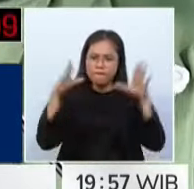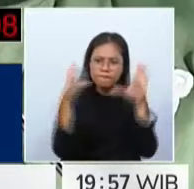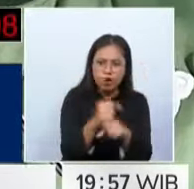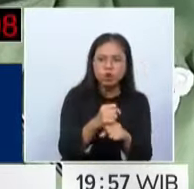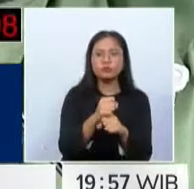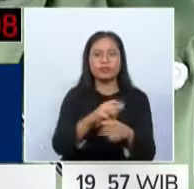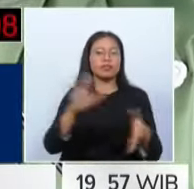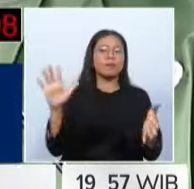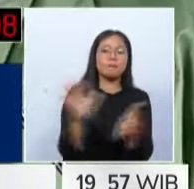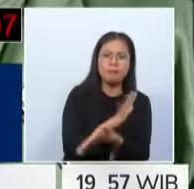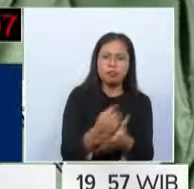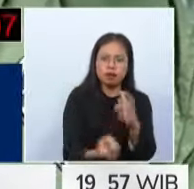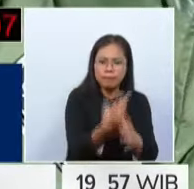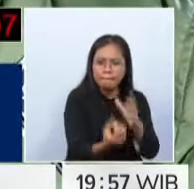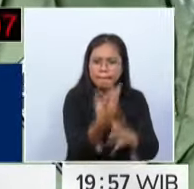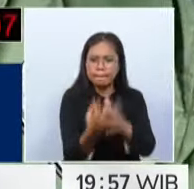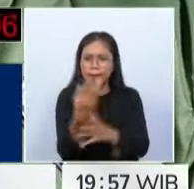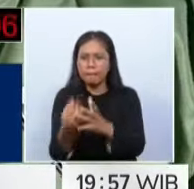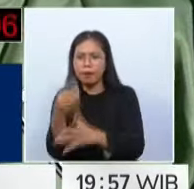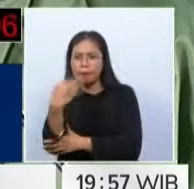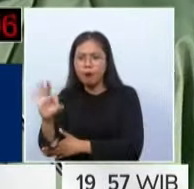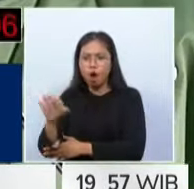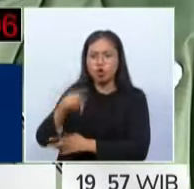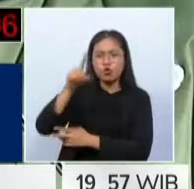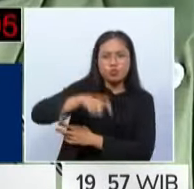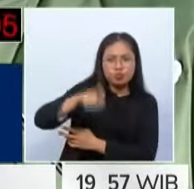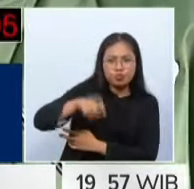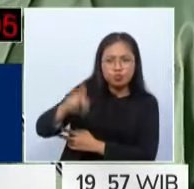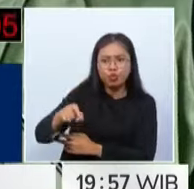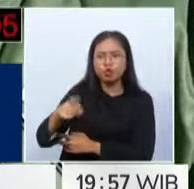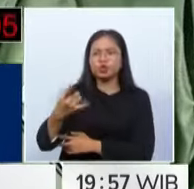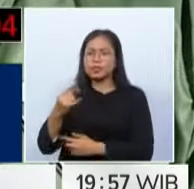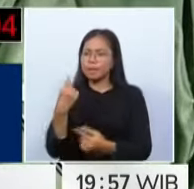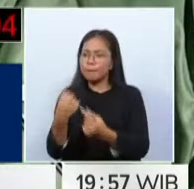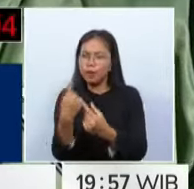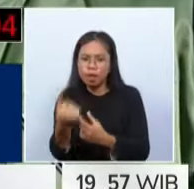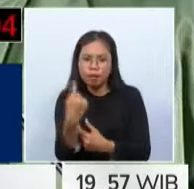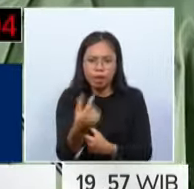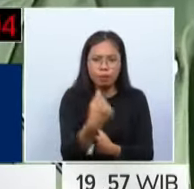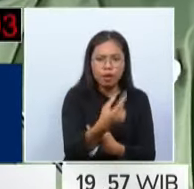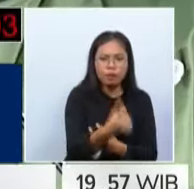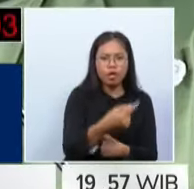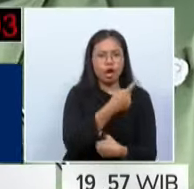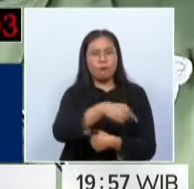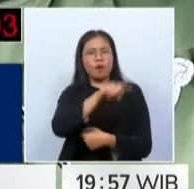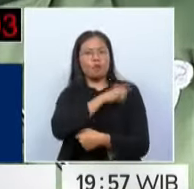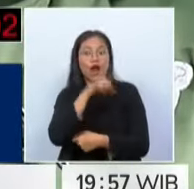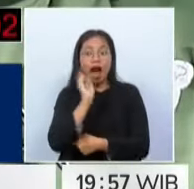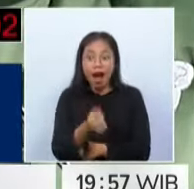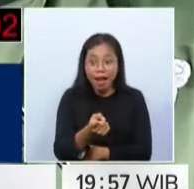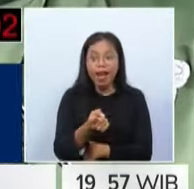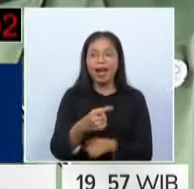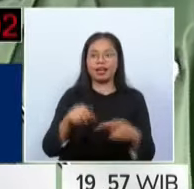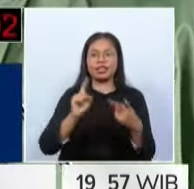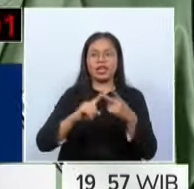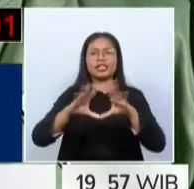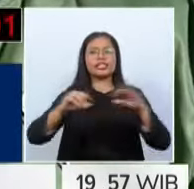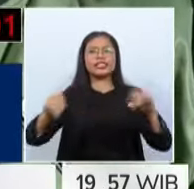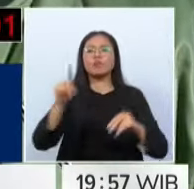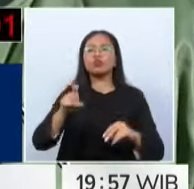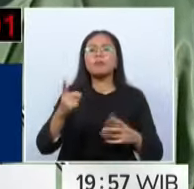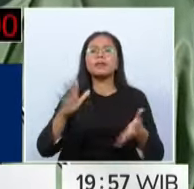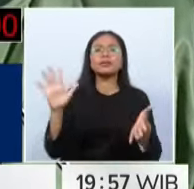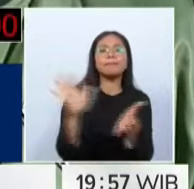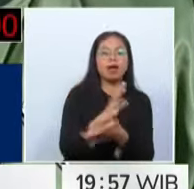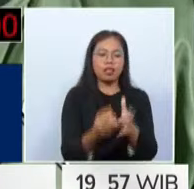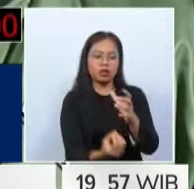kerja dua dia butuh daya beli yang baik dan yang ketiga mereka butuh pekerjaan karena ada lapangan kerja yang